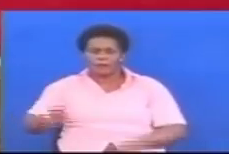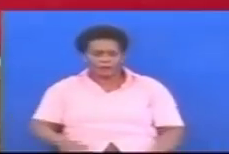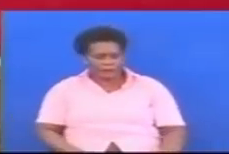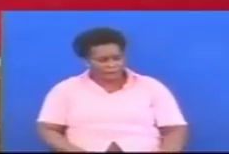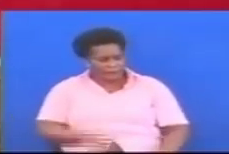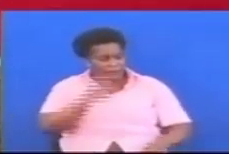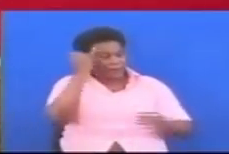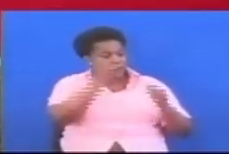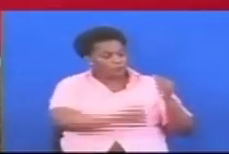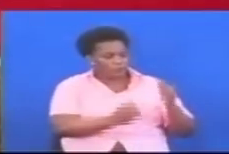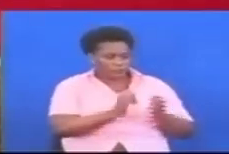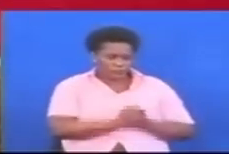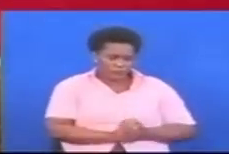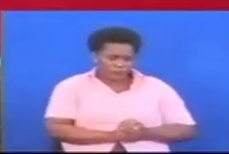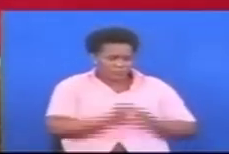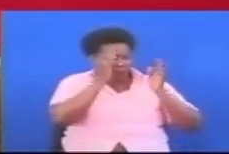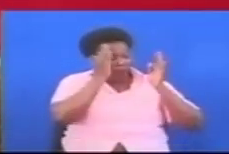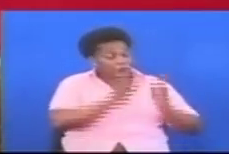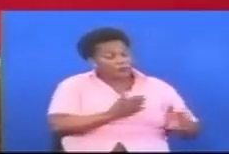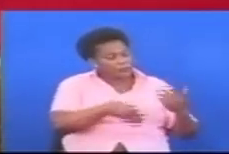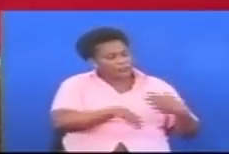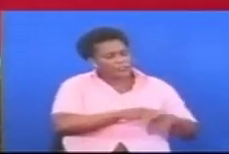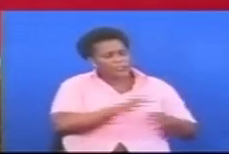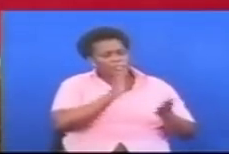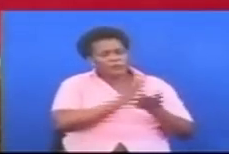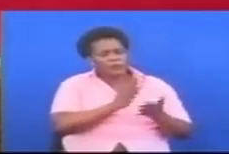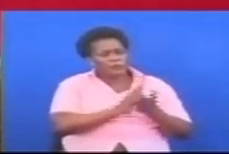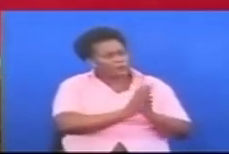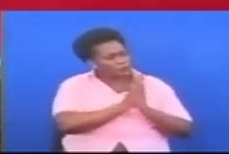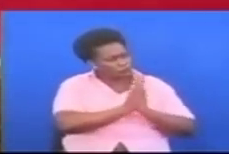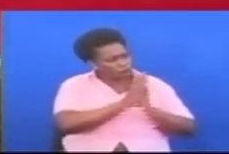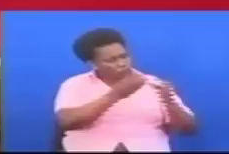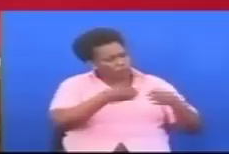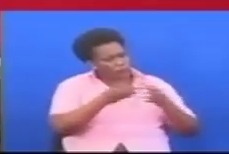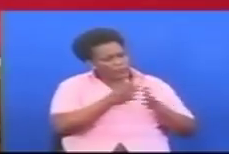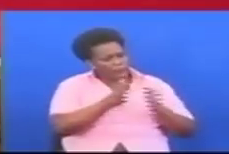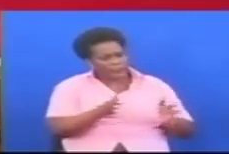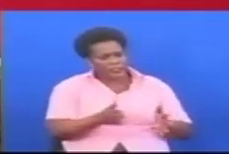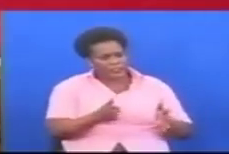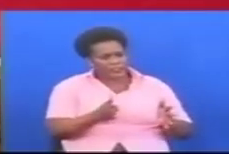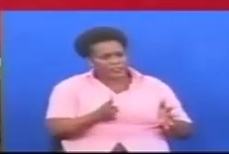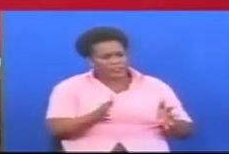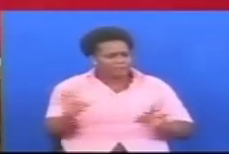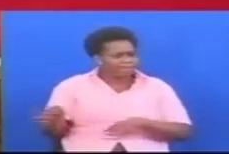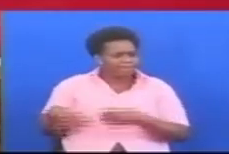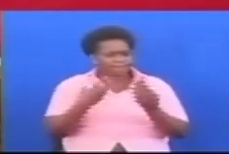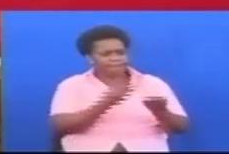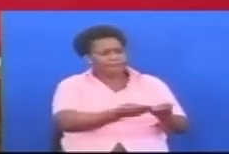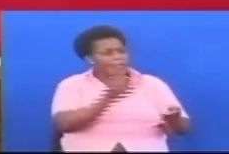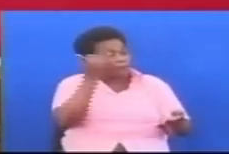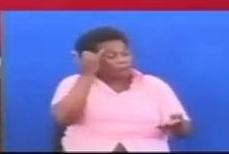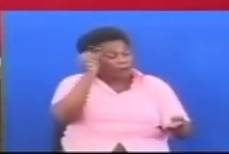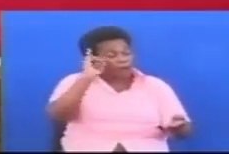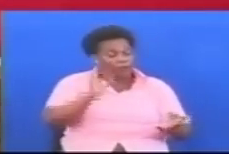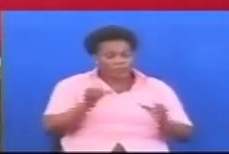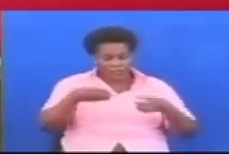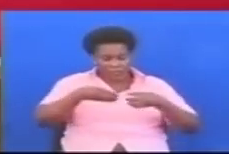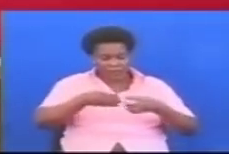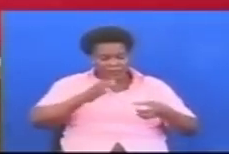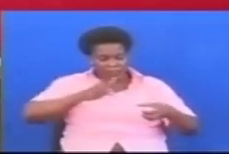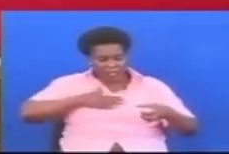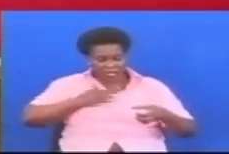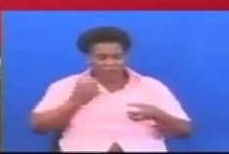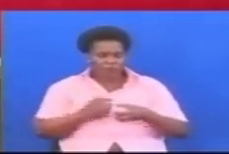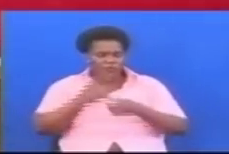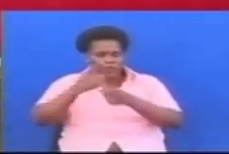napenda kushukuru kwa kunipa nafasi ya kuwasilisha maoni, ushauri na mapendekezo ya kamati kwa niaba ya wajumbe wa kamati ya kudumu ya kilimo,